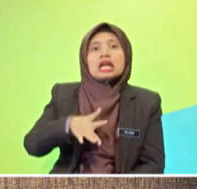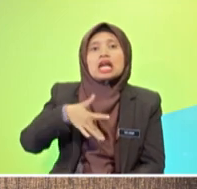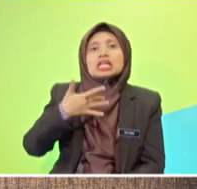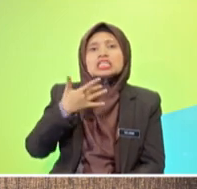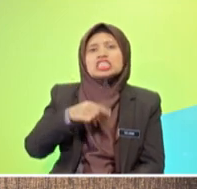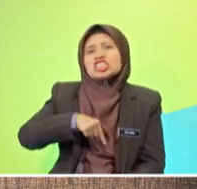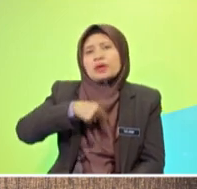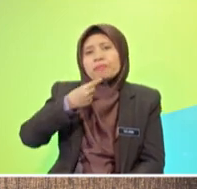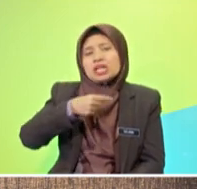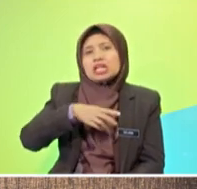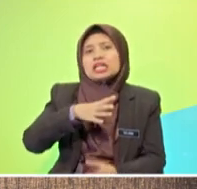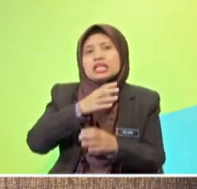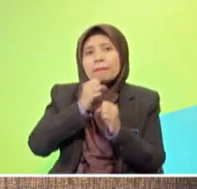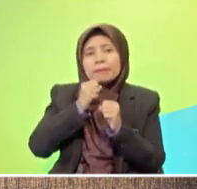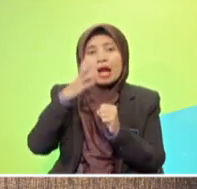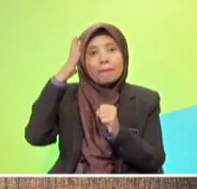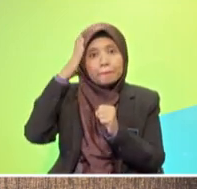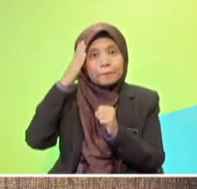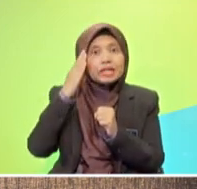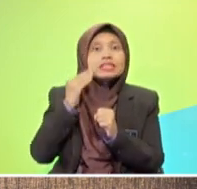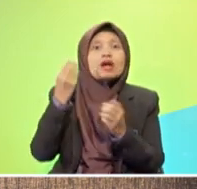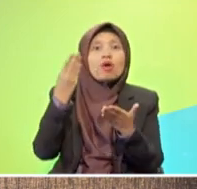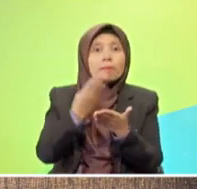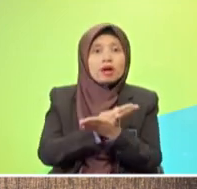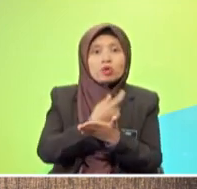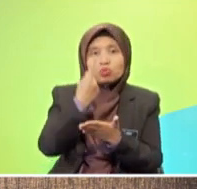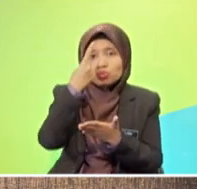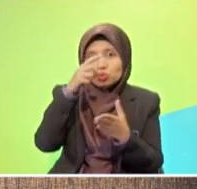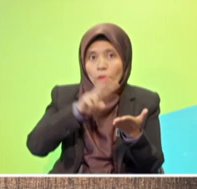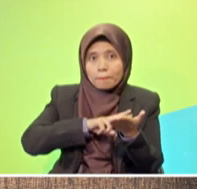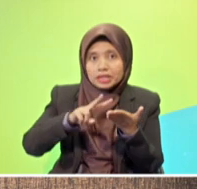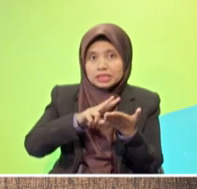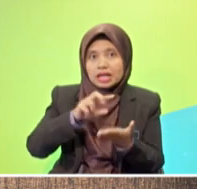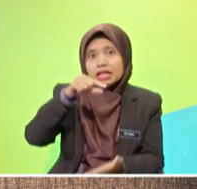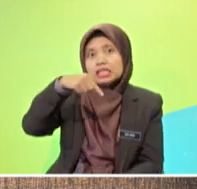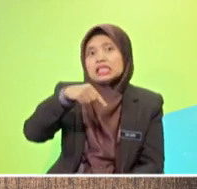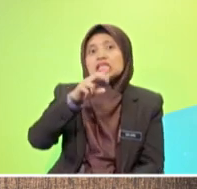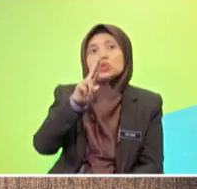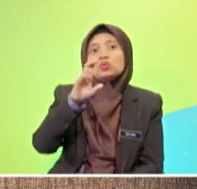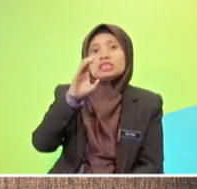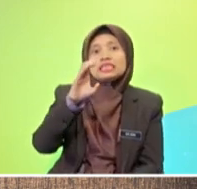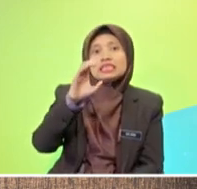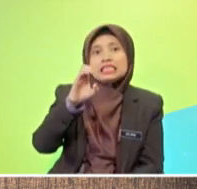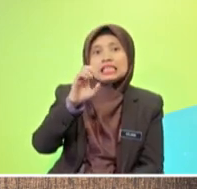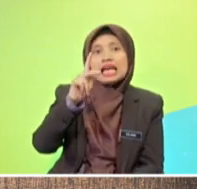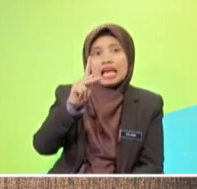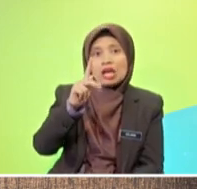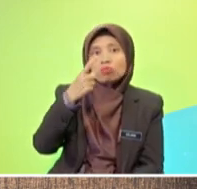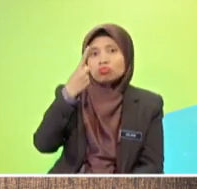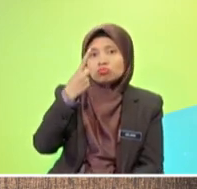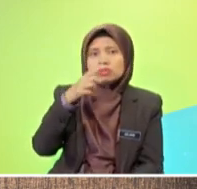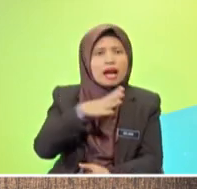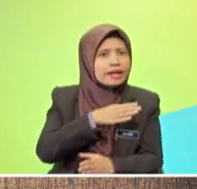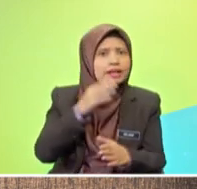dapat memperoleh pengetahuan baru tentang teknik bacaan kue saya dan rata-rakan akan mengaplikasikan Teknik ini